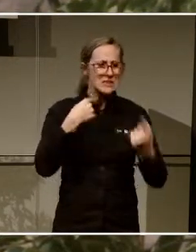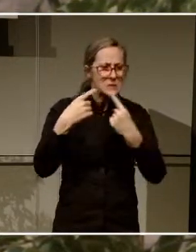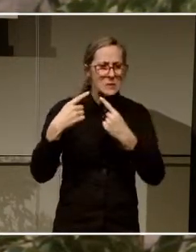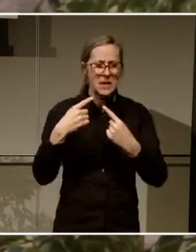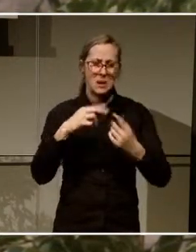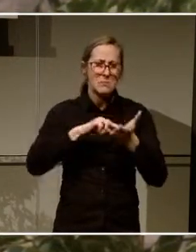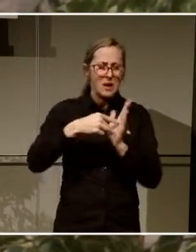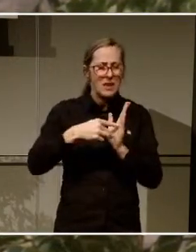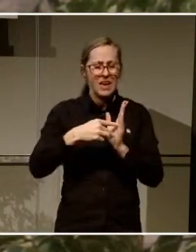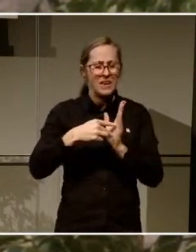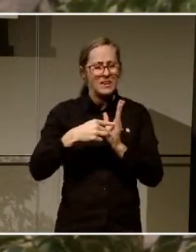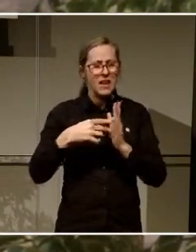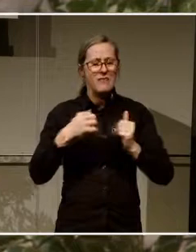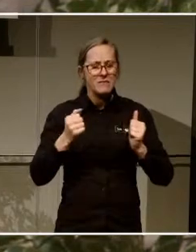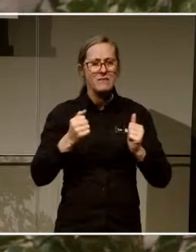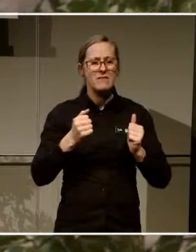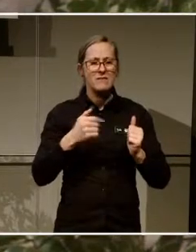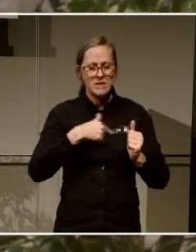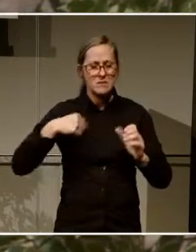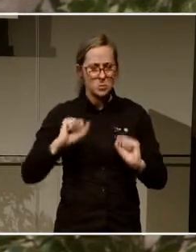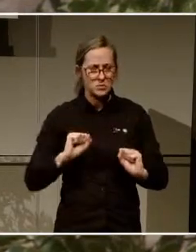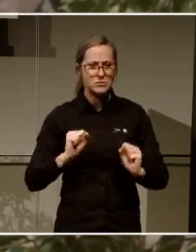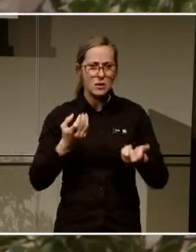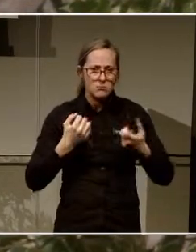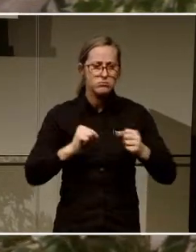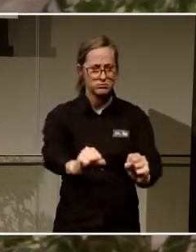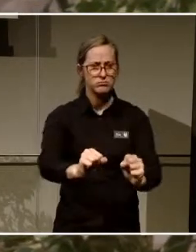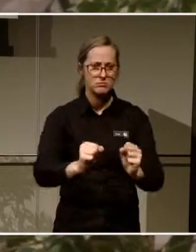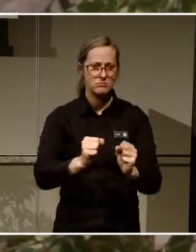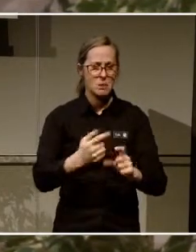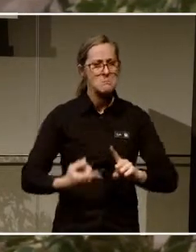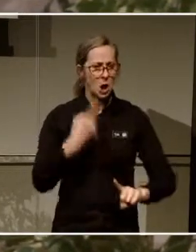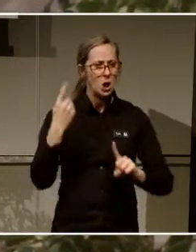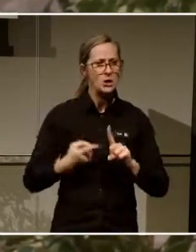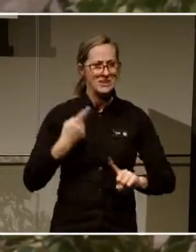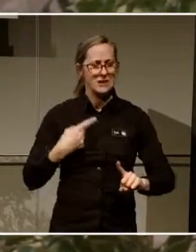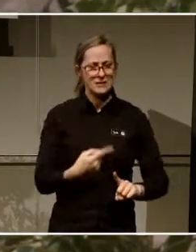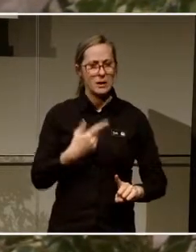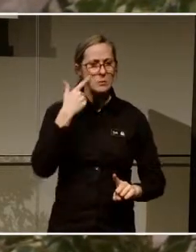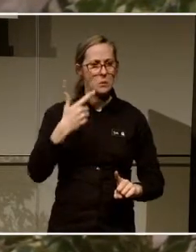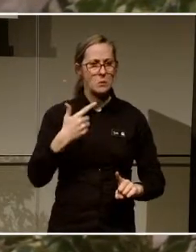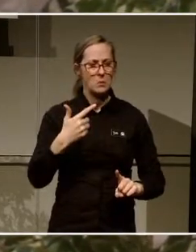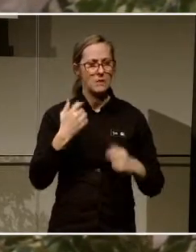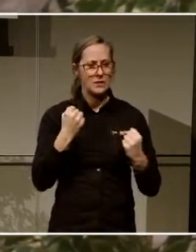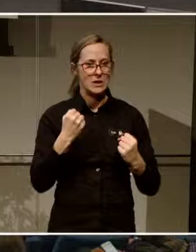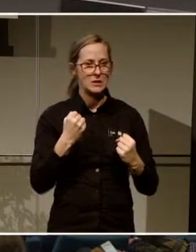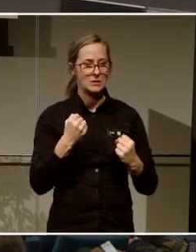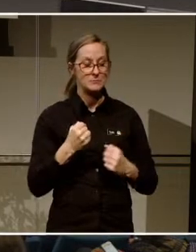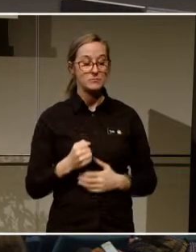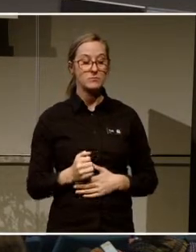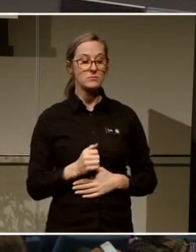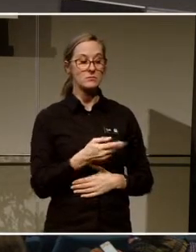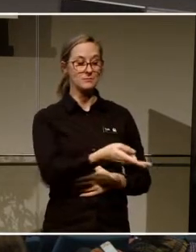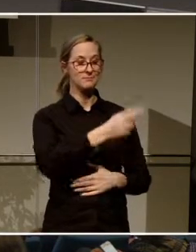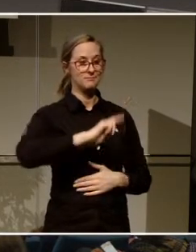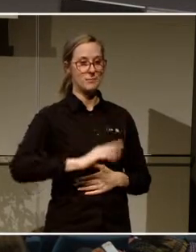oss ur det här. Utan jag tror verkligen på att sätta igång och börja bygga mötesplatserna. Jag håller med. Jag tror också på det.